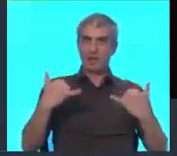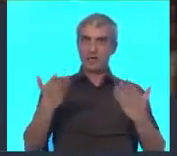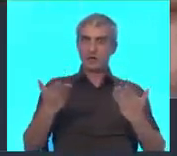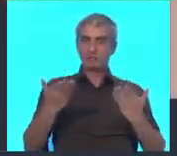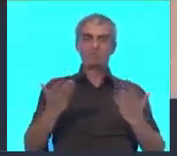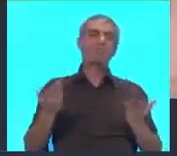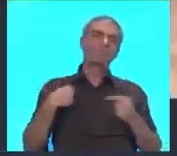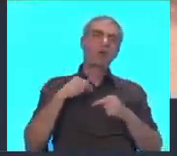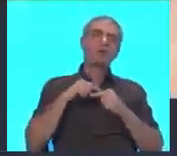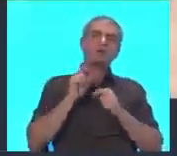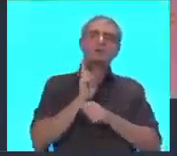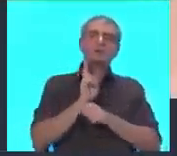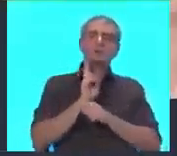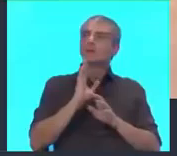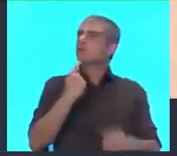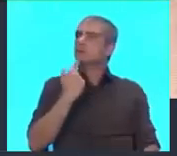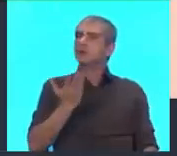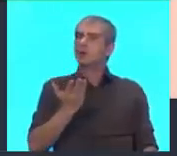אופטימיות זהירה.